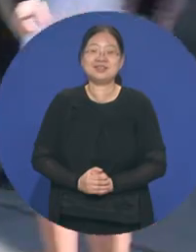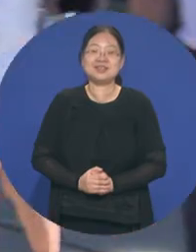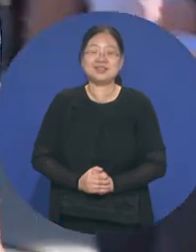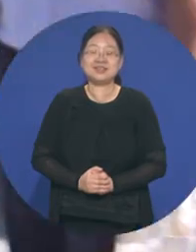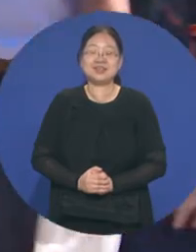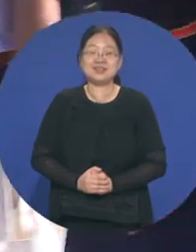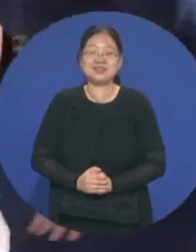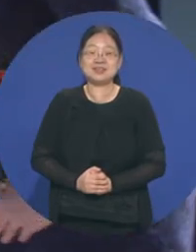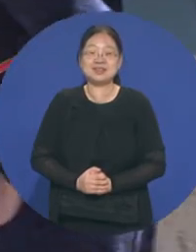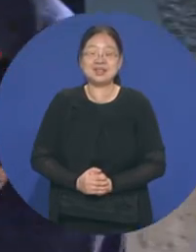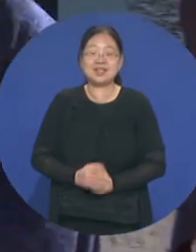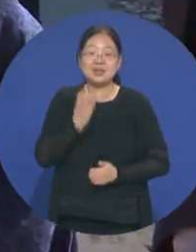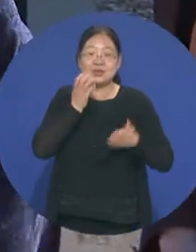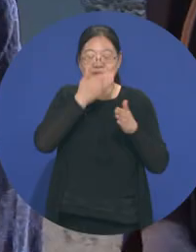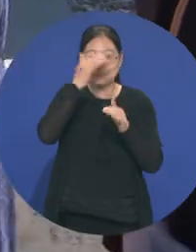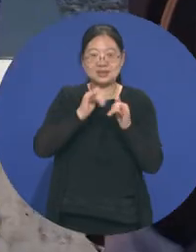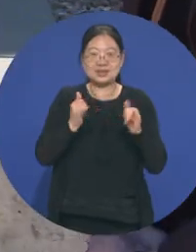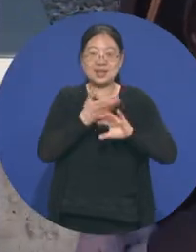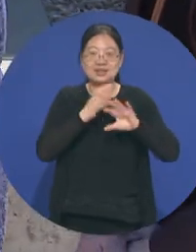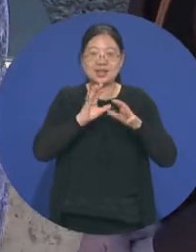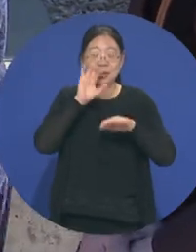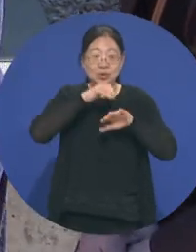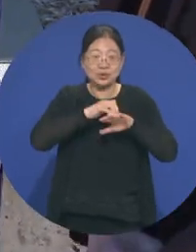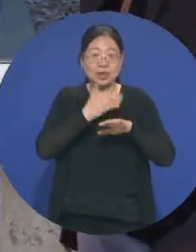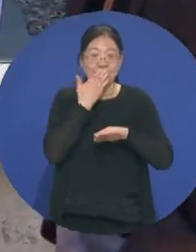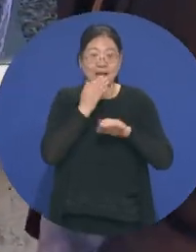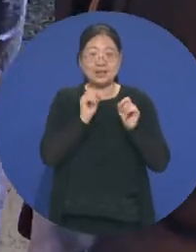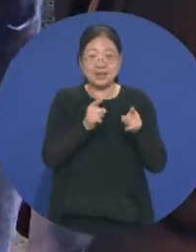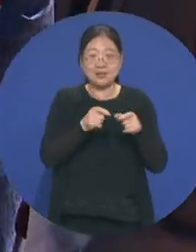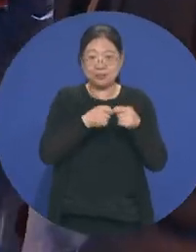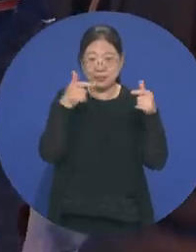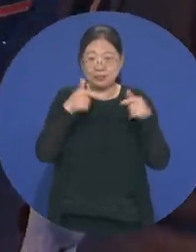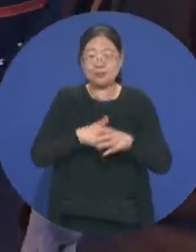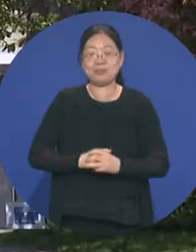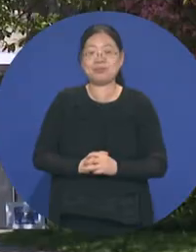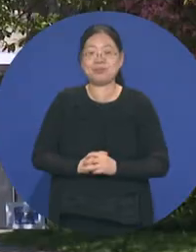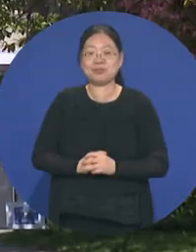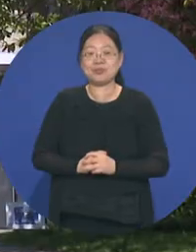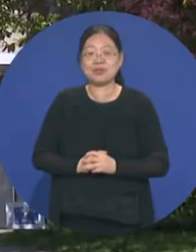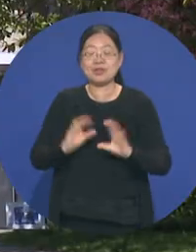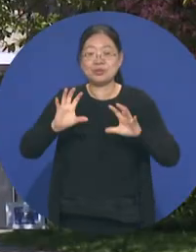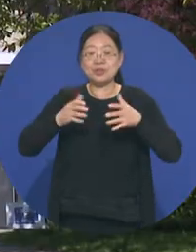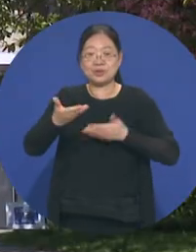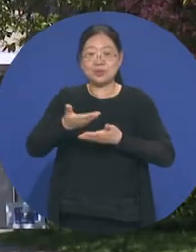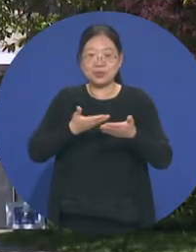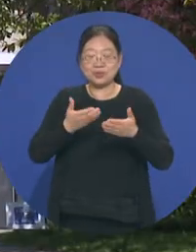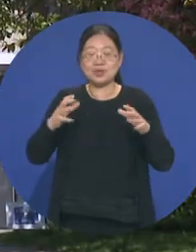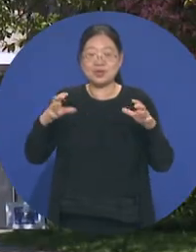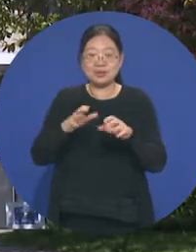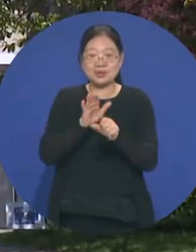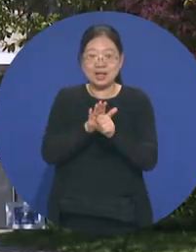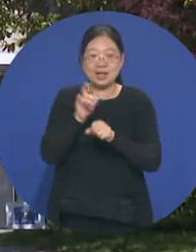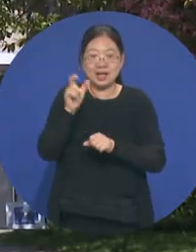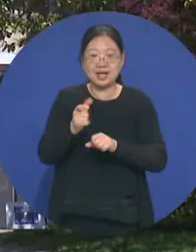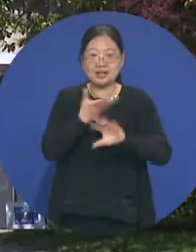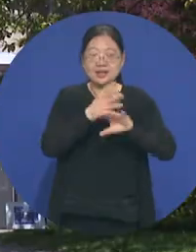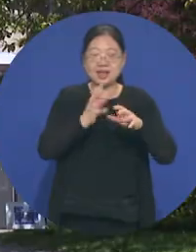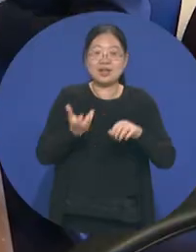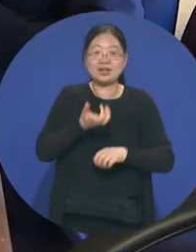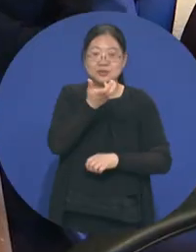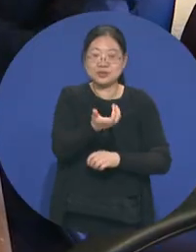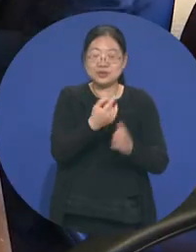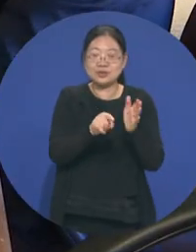예입니다 돈의 청년들이 해외대학에서 연를 할 수 있는 기회도 늘어났습니다 국제교류협력 강화와 해외투자 유치를